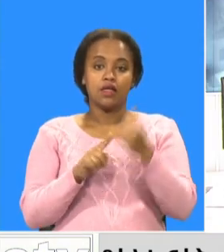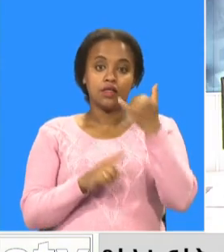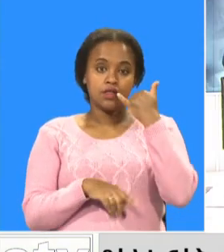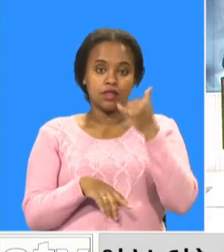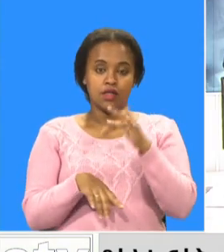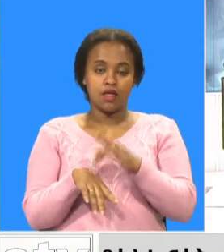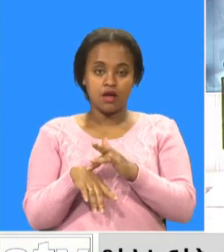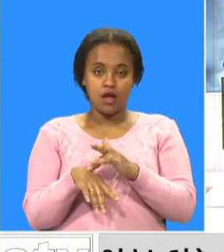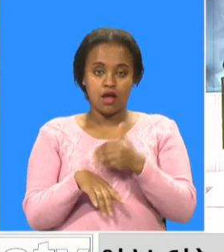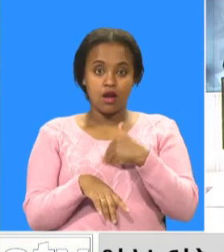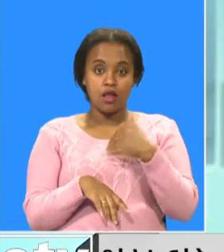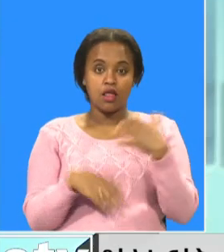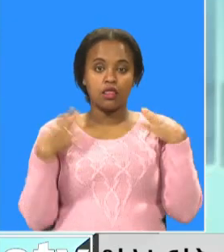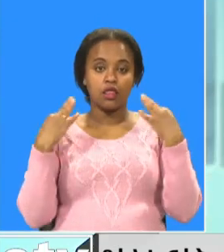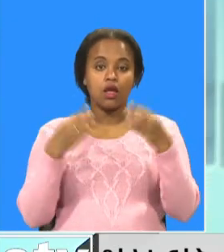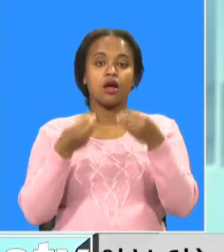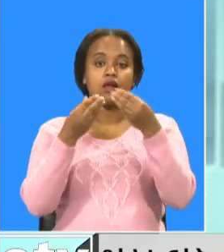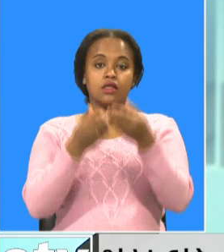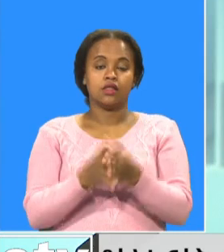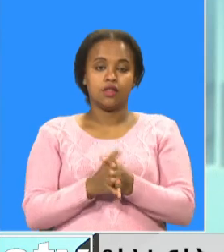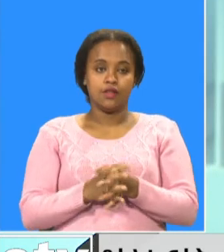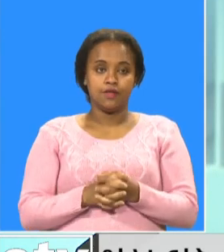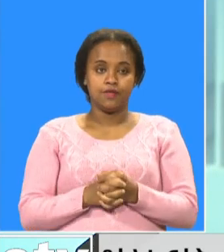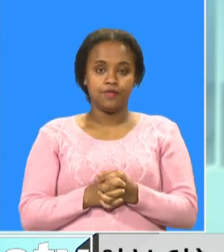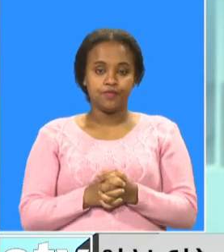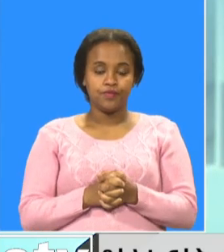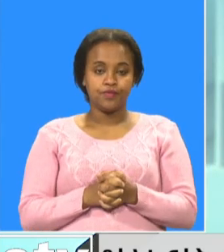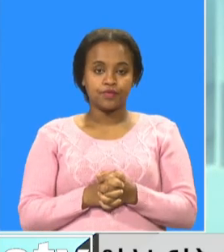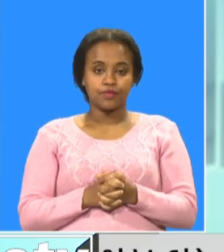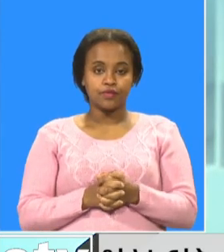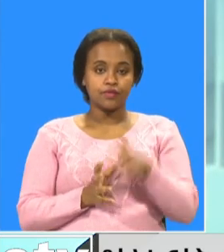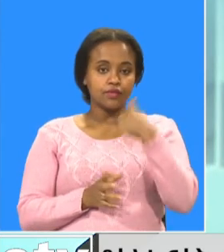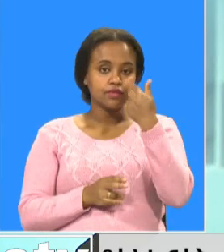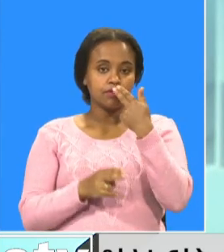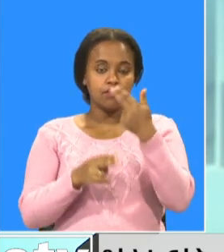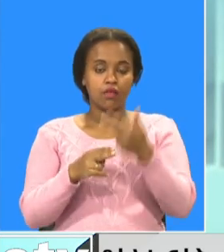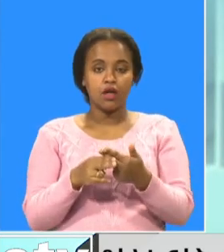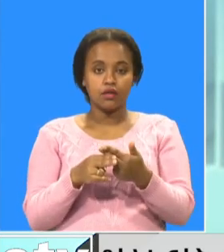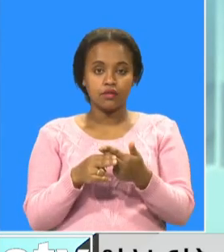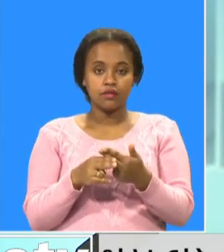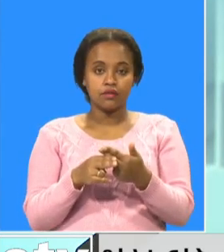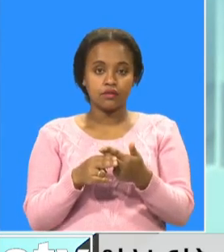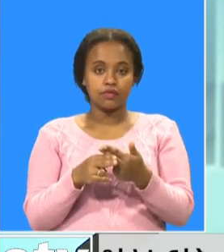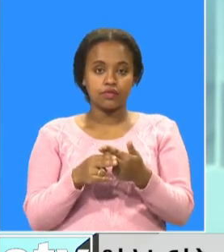በሚል ያቋረጥኩት። አሁንም ሄሎ ጤና ይስጥልኝ። ሄሎ ጤና ይስጥልኝ። ማንንም መልክ የት ነው የሚደውልልኝ?